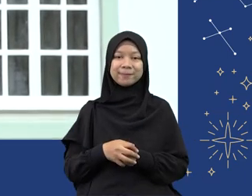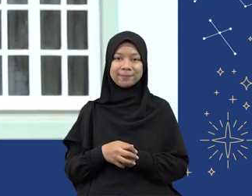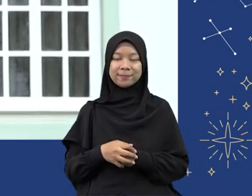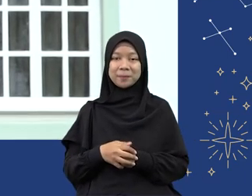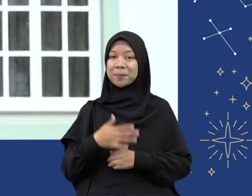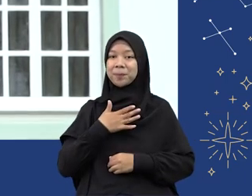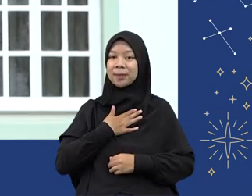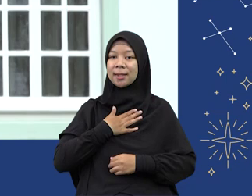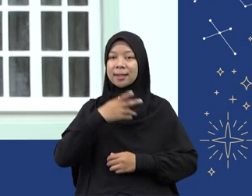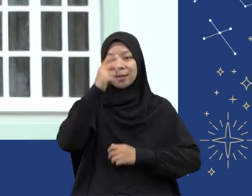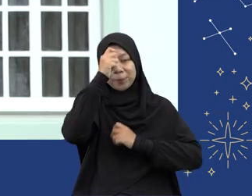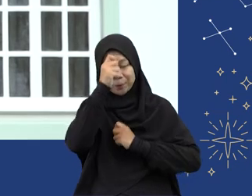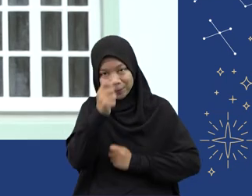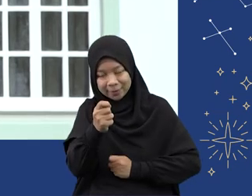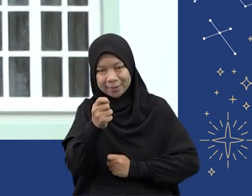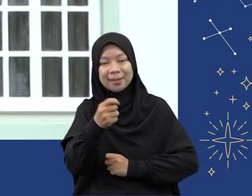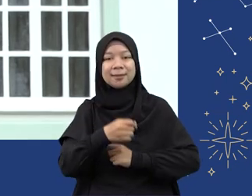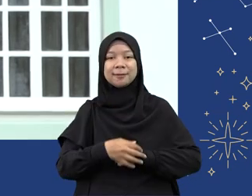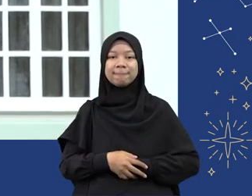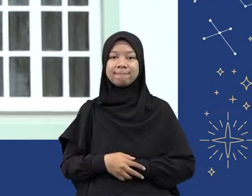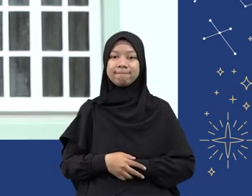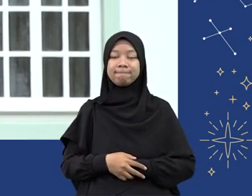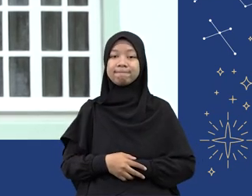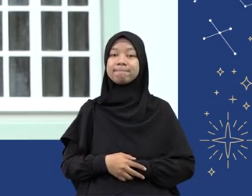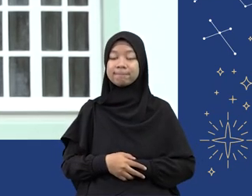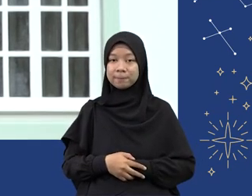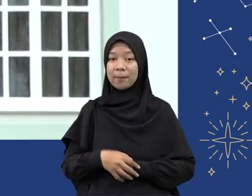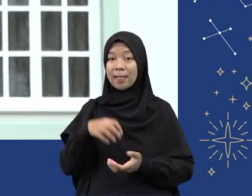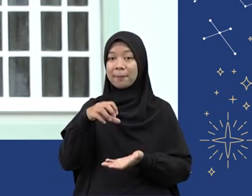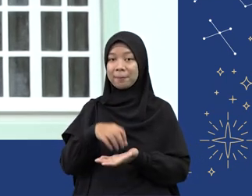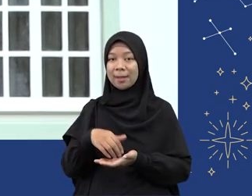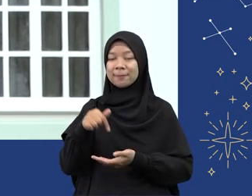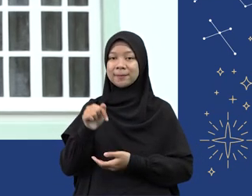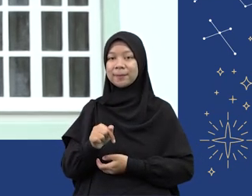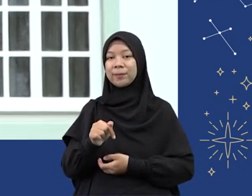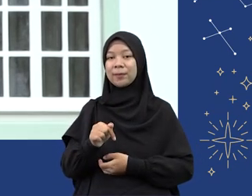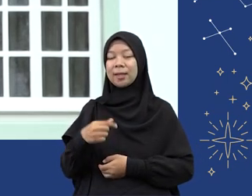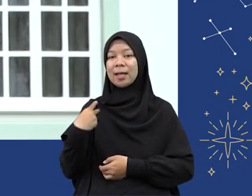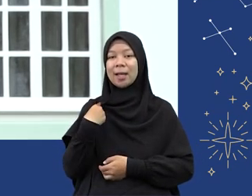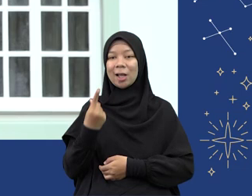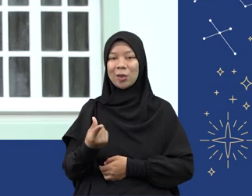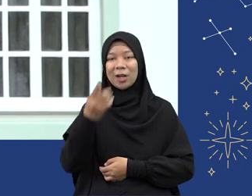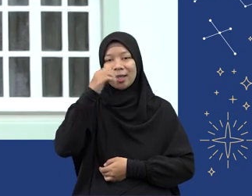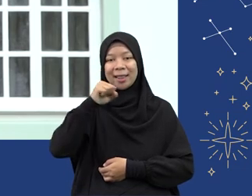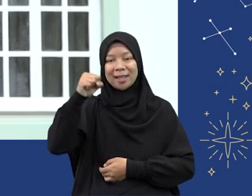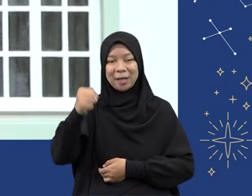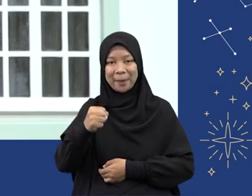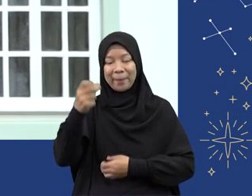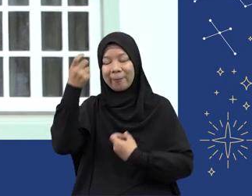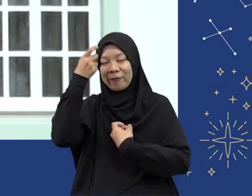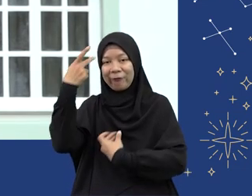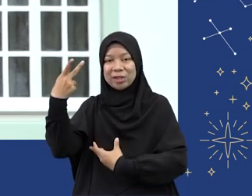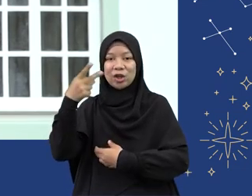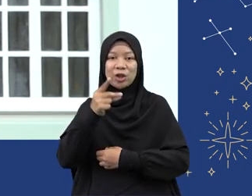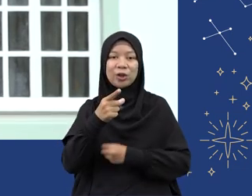yang saya hormati tuan rumah acara Ibu Rektor ITB Profesor ini